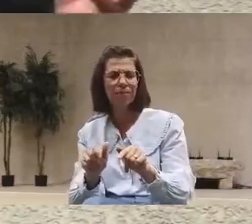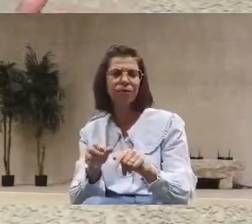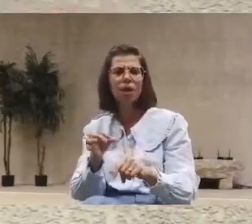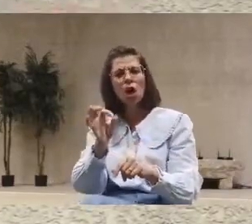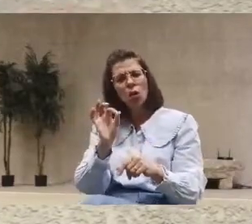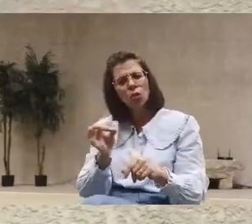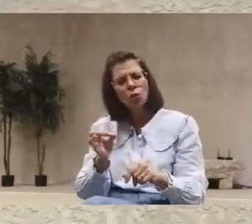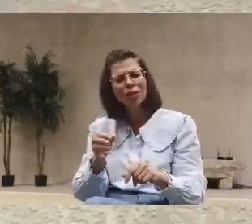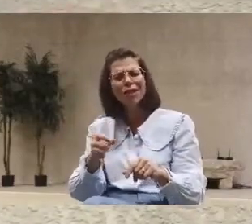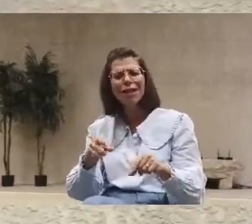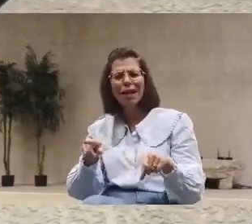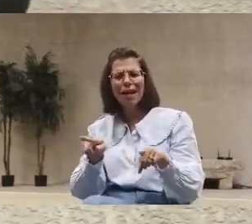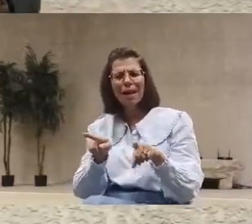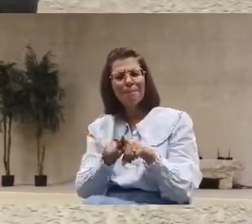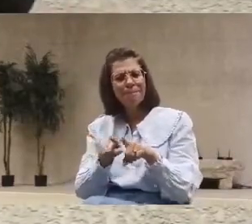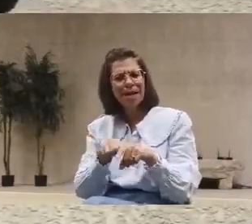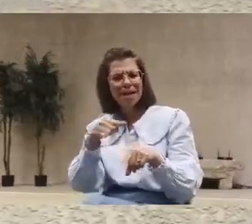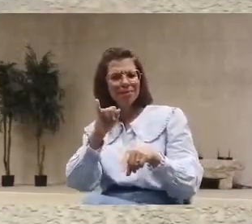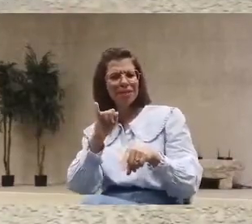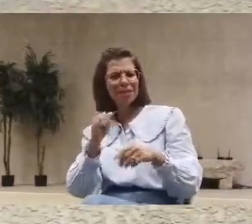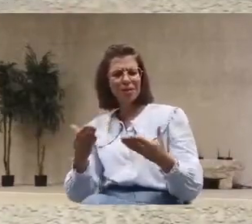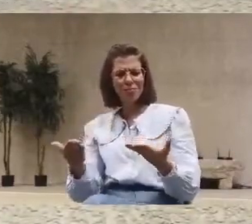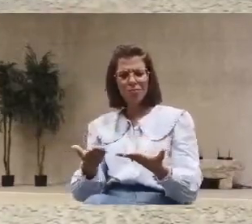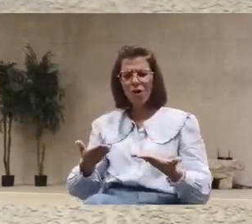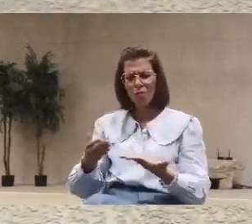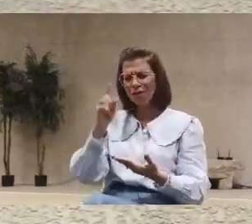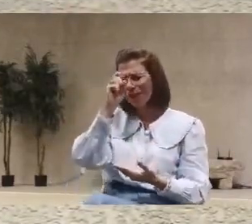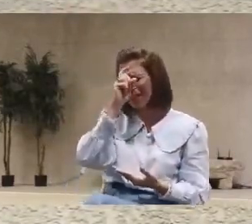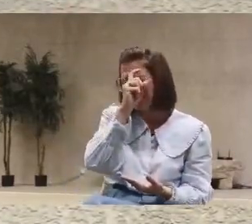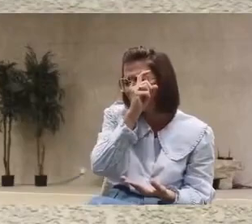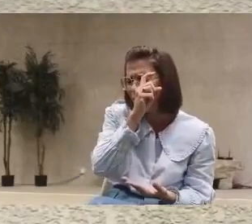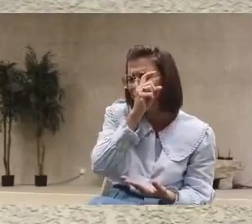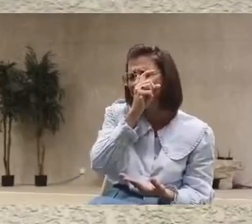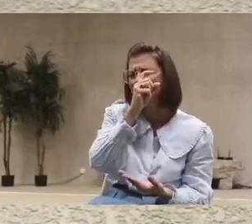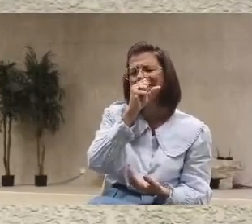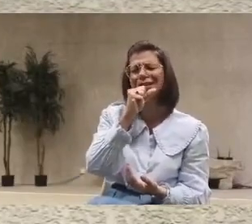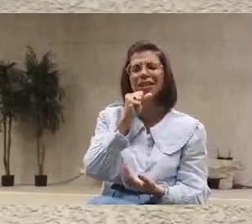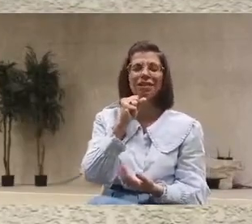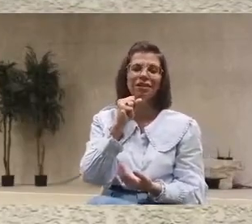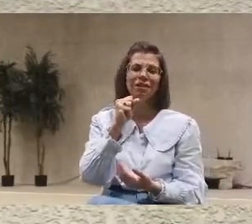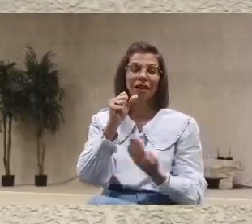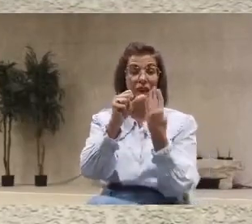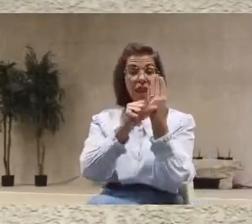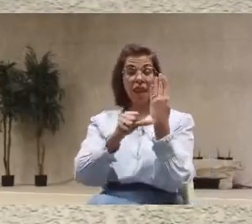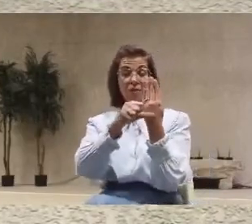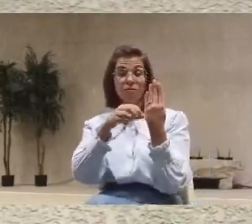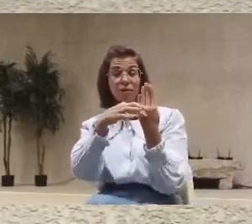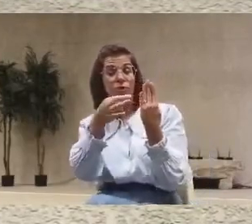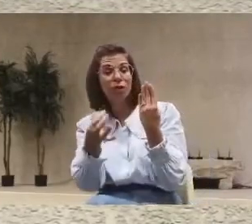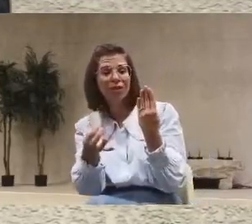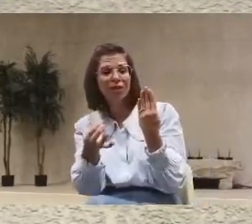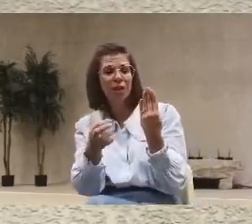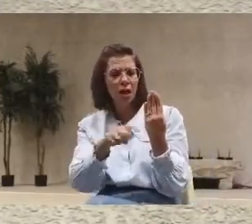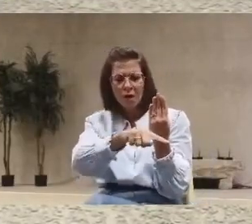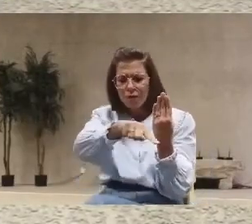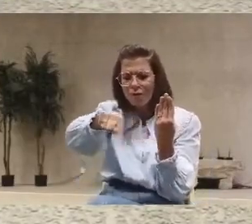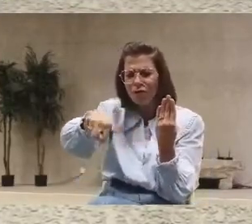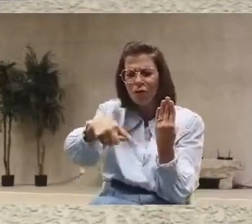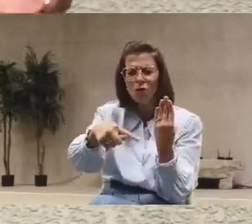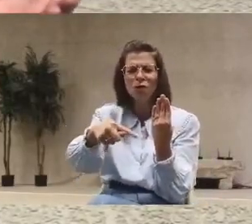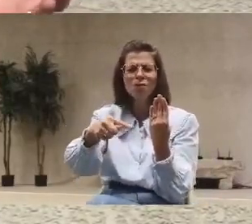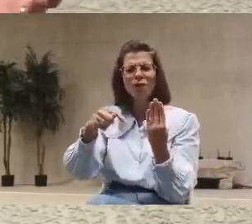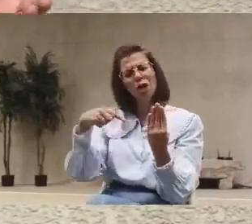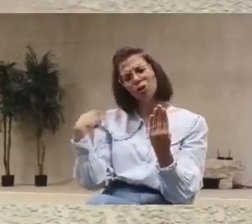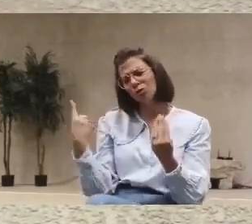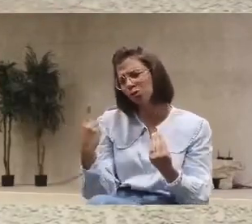moments d'épreuve et de difficulté, la Bible dit « Réjouissez-vous toujours dans le Seigneur. »